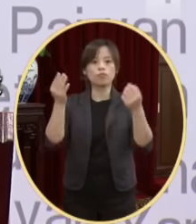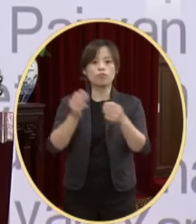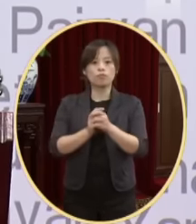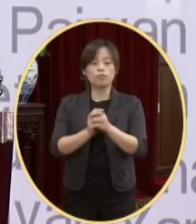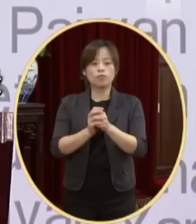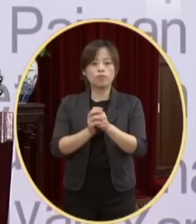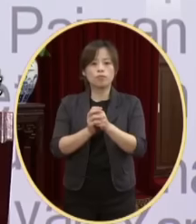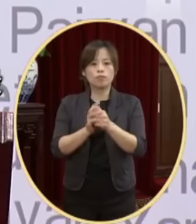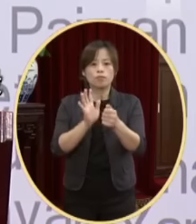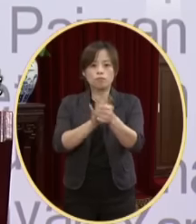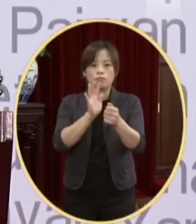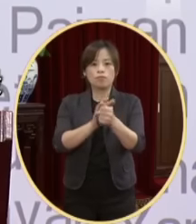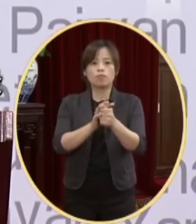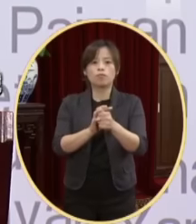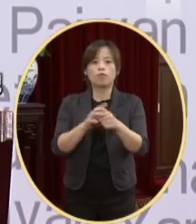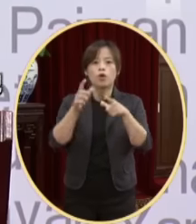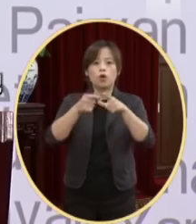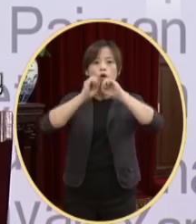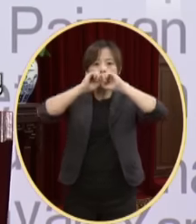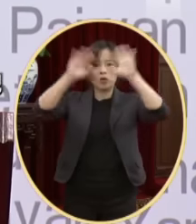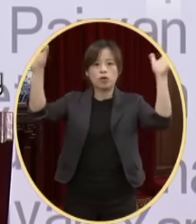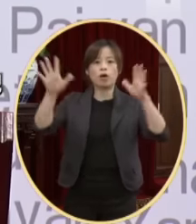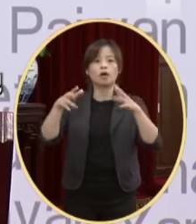划设公告